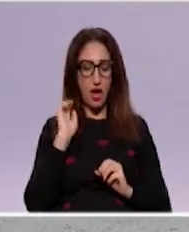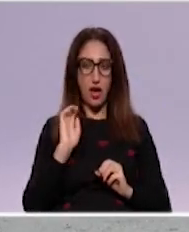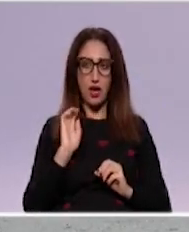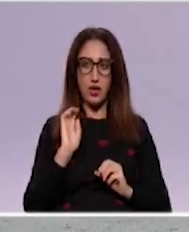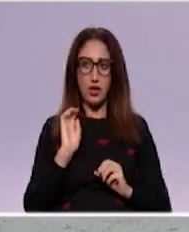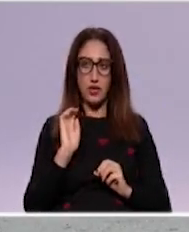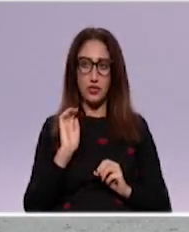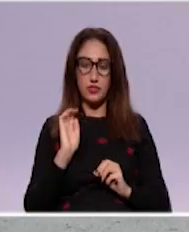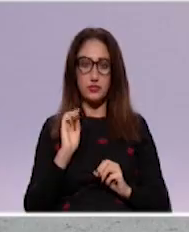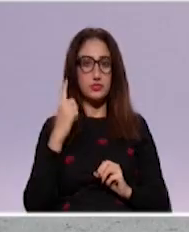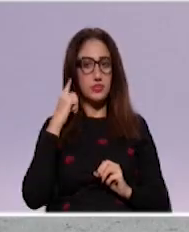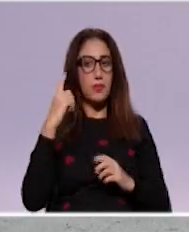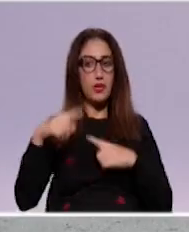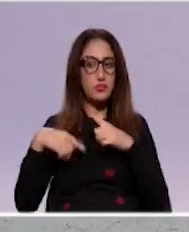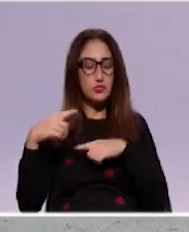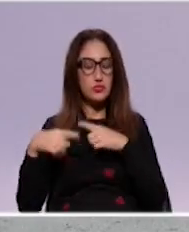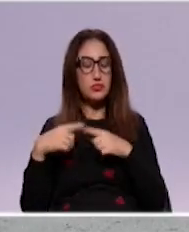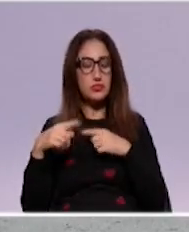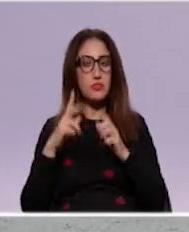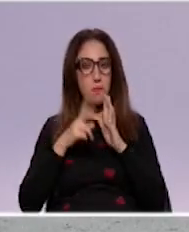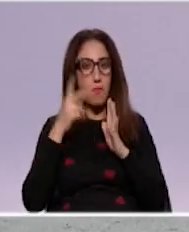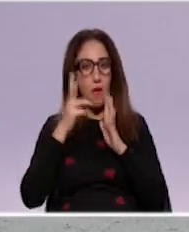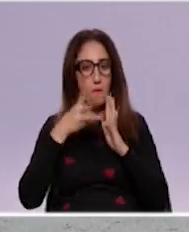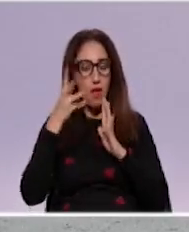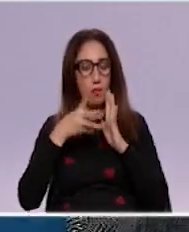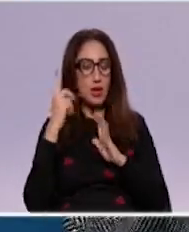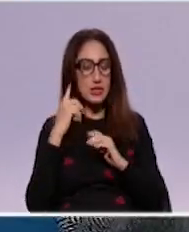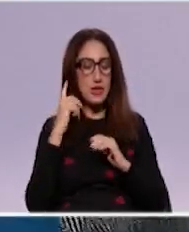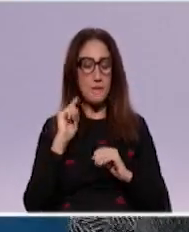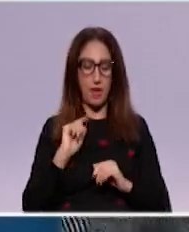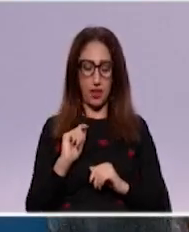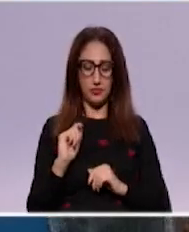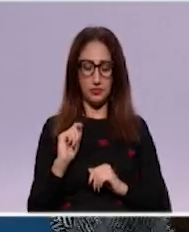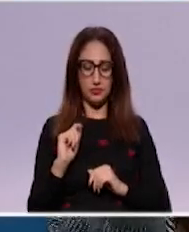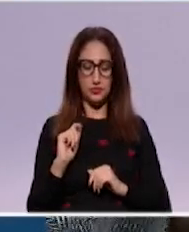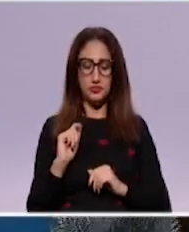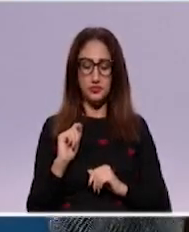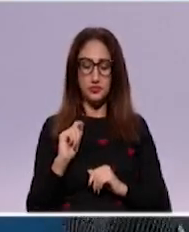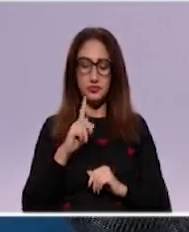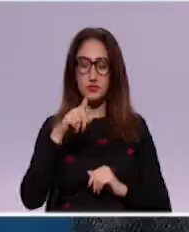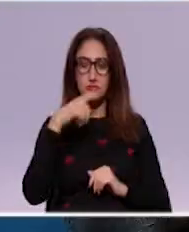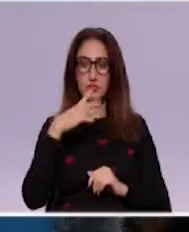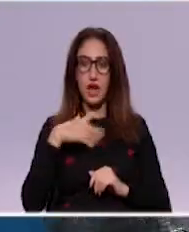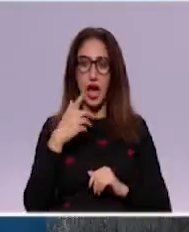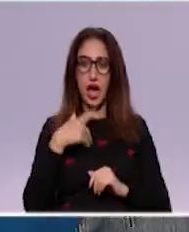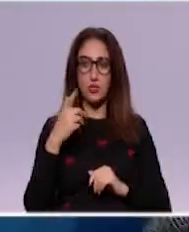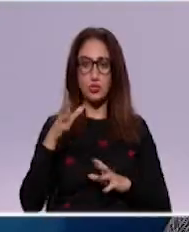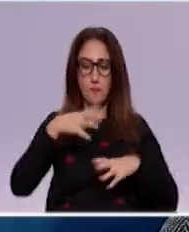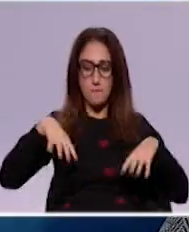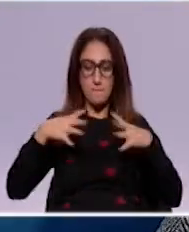دي بفاريشن بطريقه والثانيه والثالثه والرابعه، قال لي بص انا عايزك تعمل لي فرقه صغيره زي